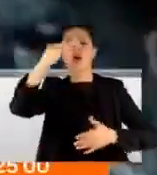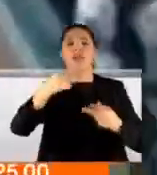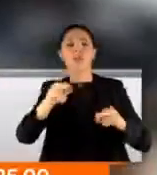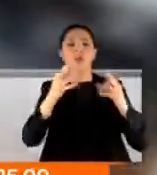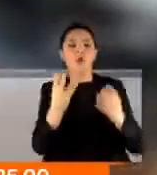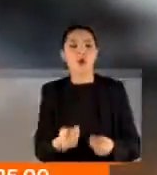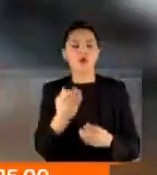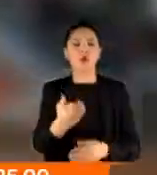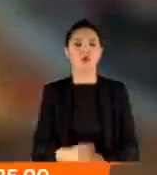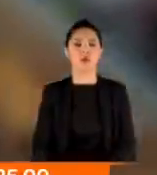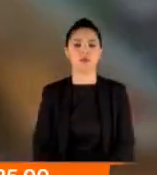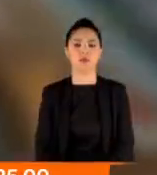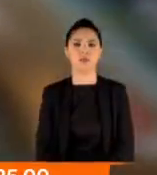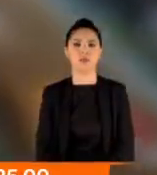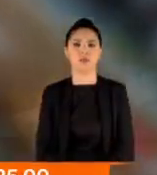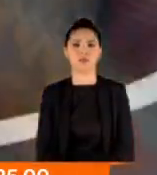boşaldı.